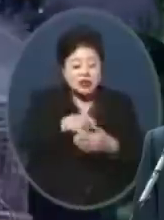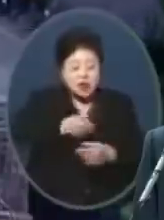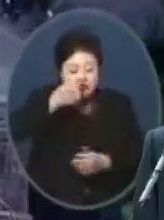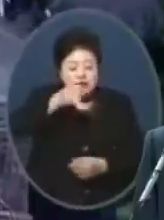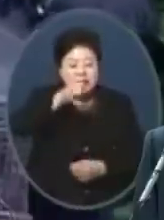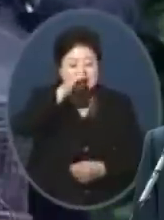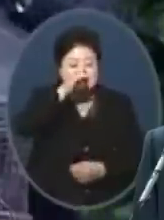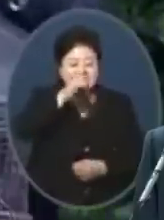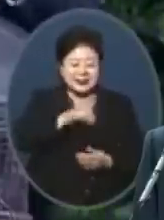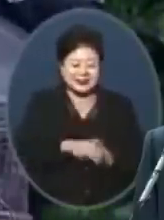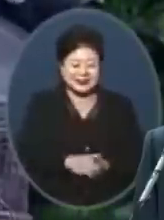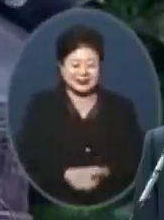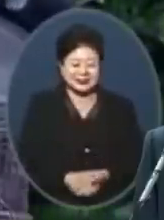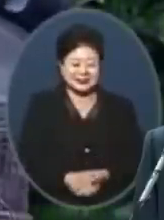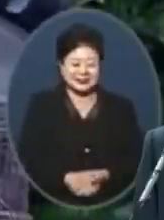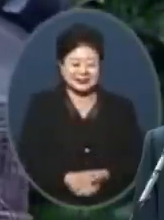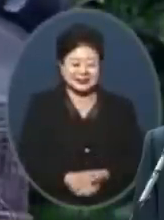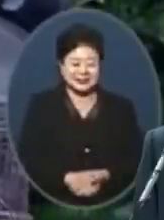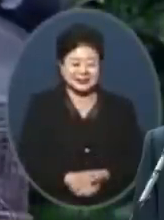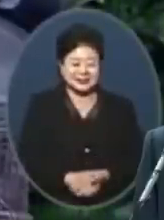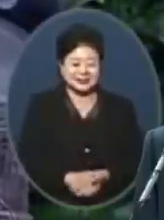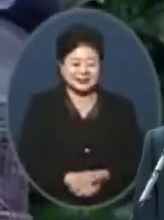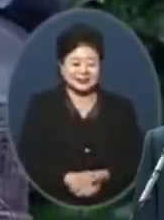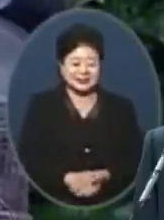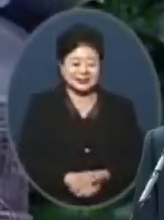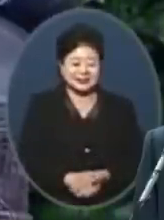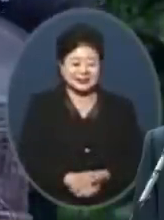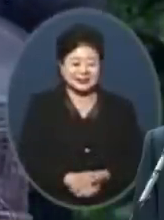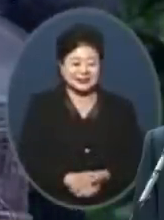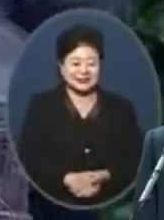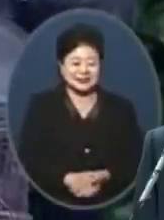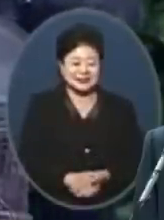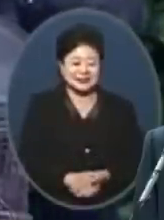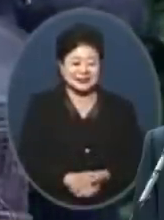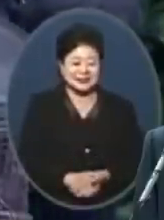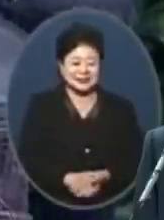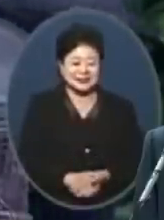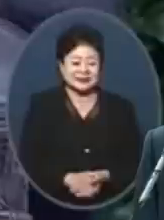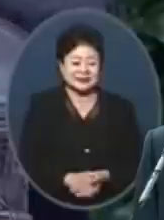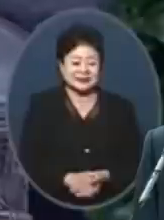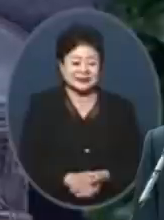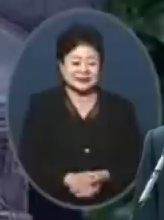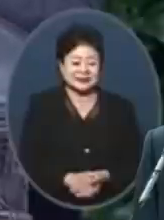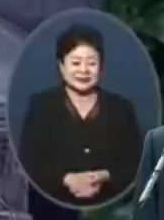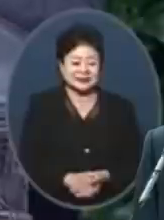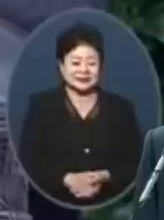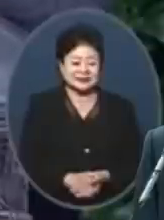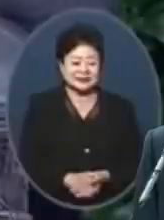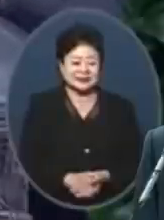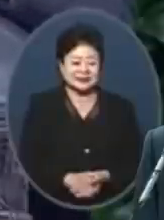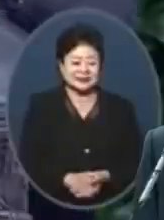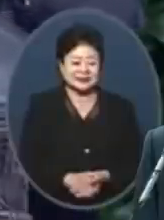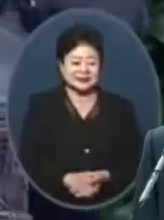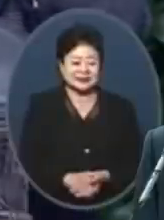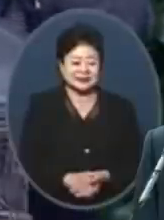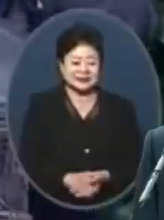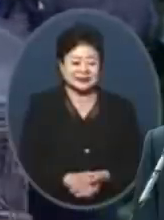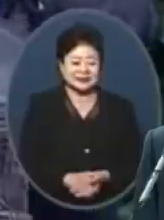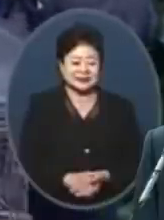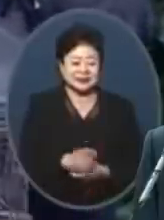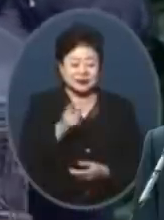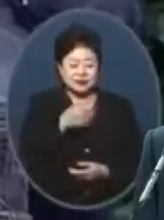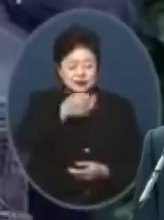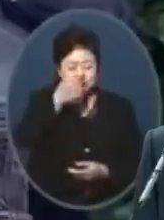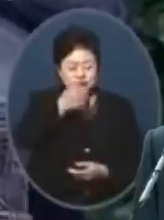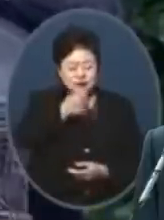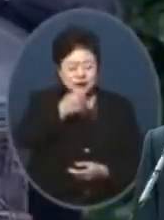꿈이 있었습니다. He was also a shepherd like the other brothers, but inside of him, he had a dream. 한 번은